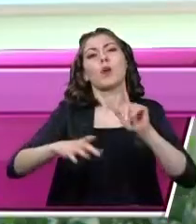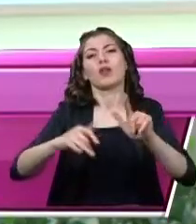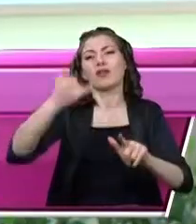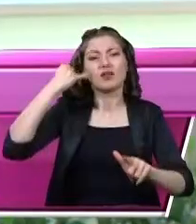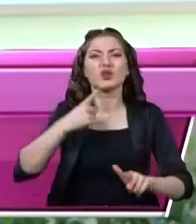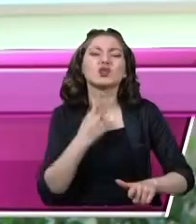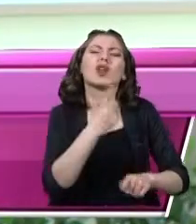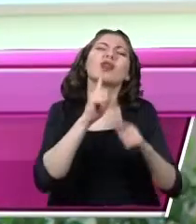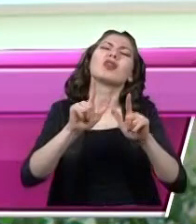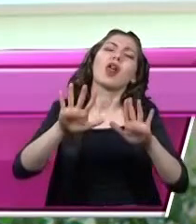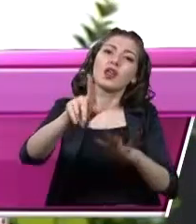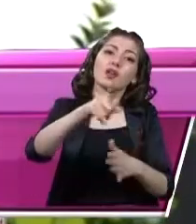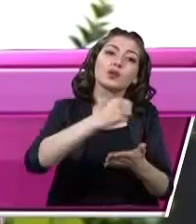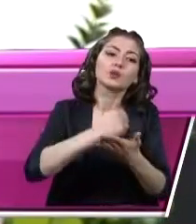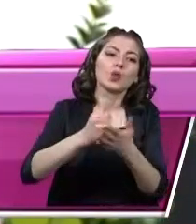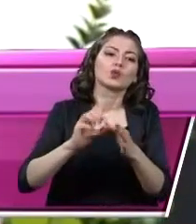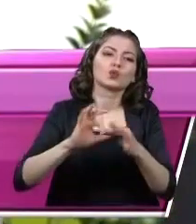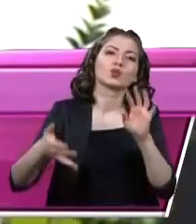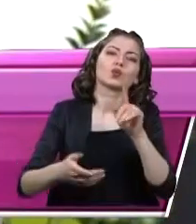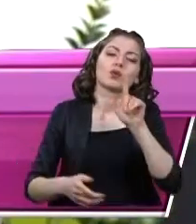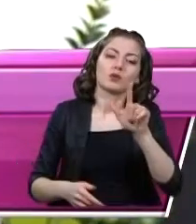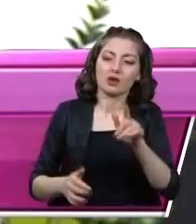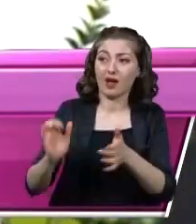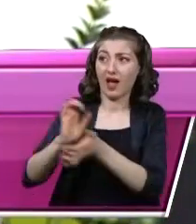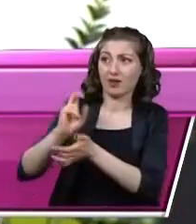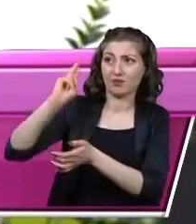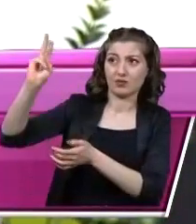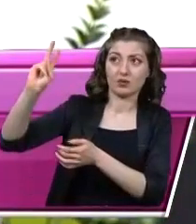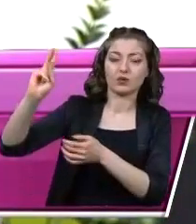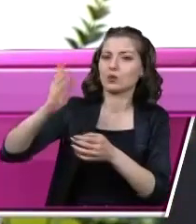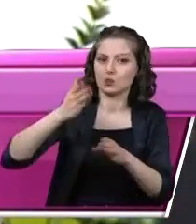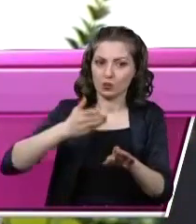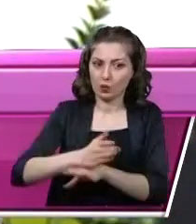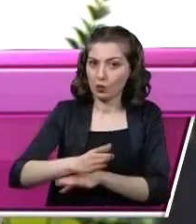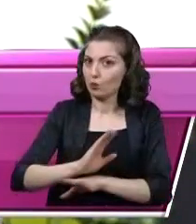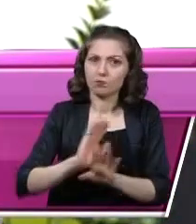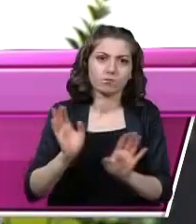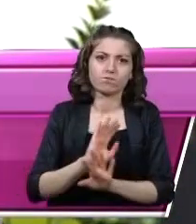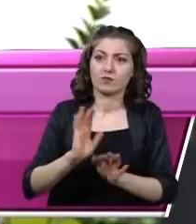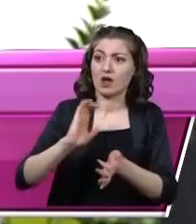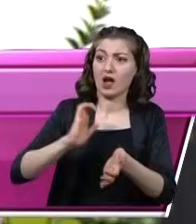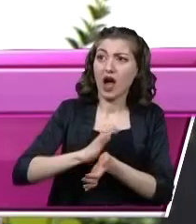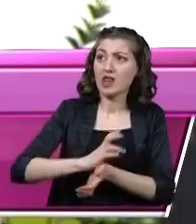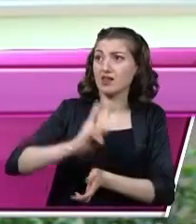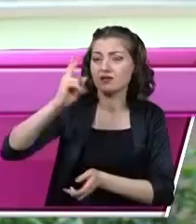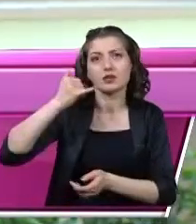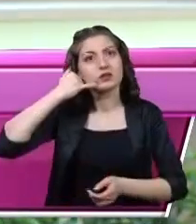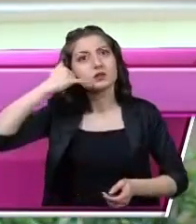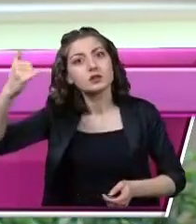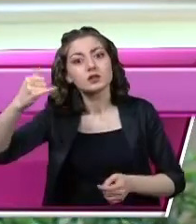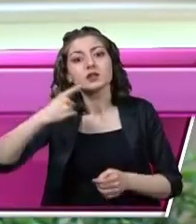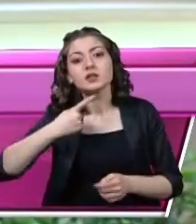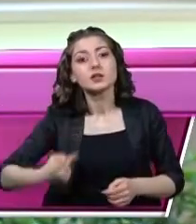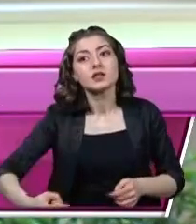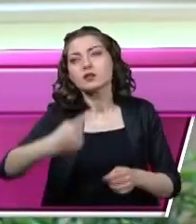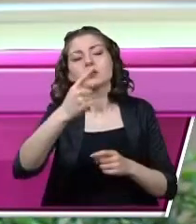tavşanın yaşadığı sorunların arasında aileleri katmak da evet doğru mudur yanlış mı yedi olan en büyük Aslında cümle